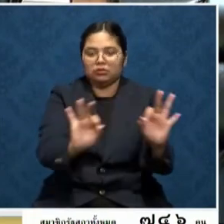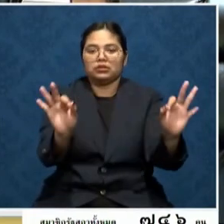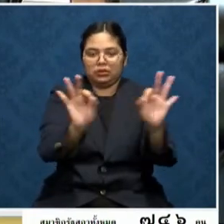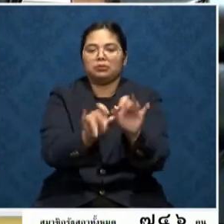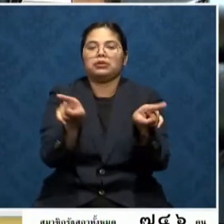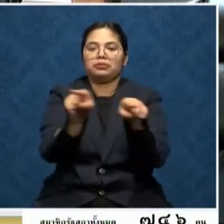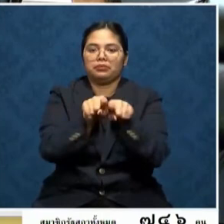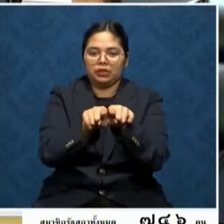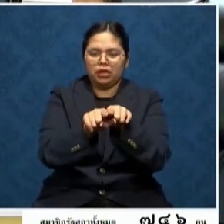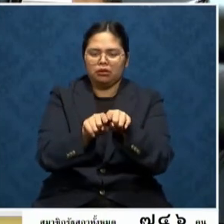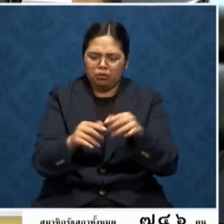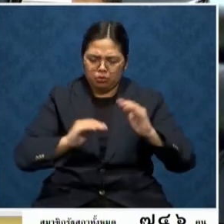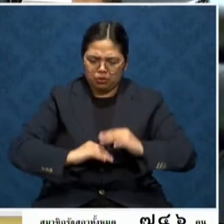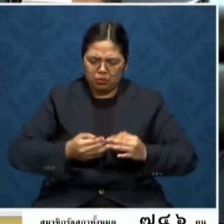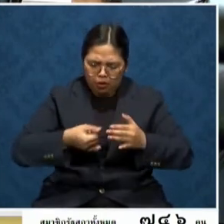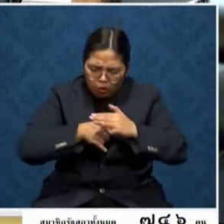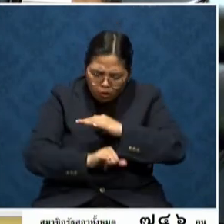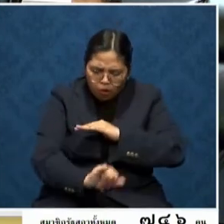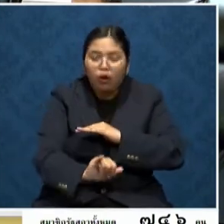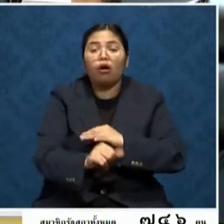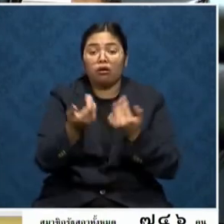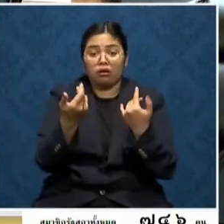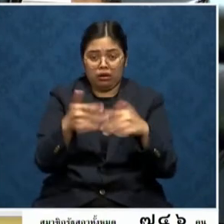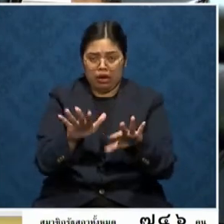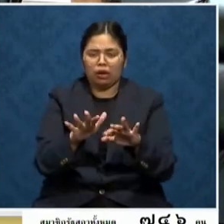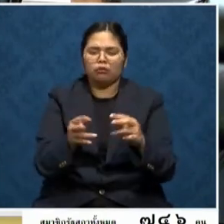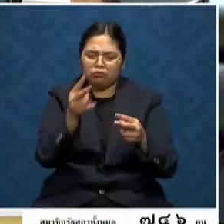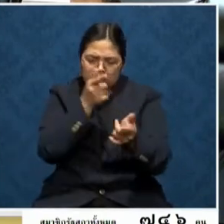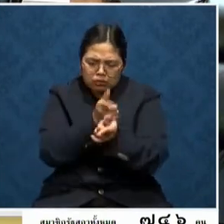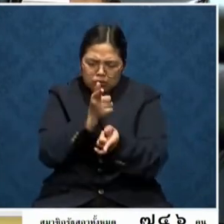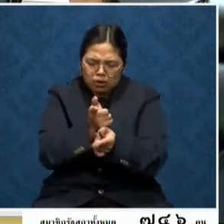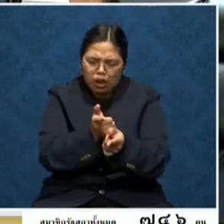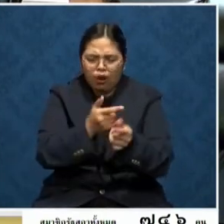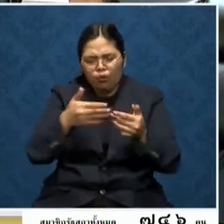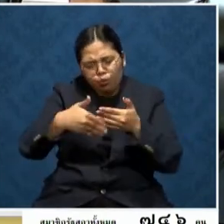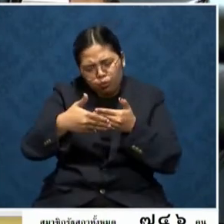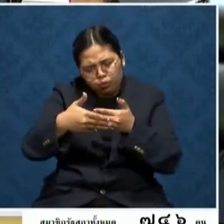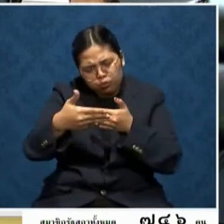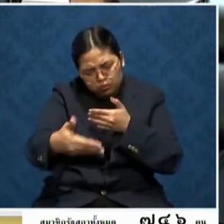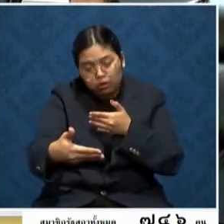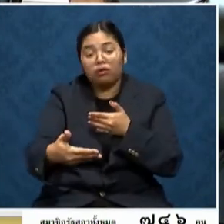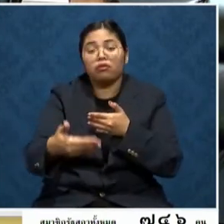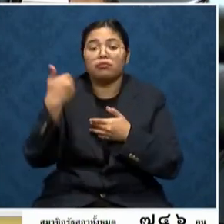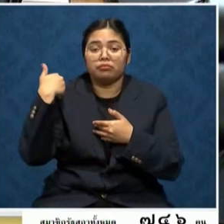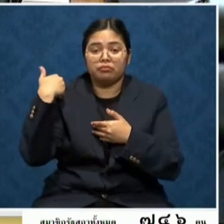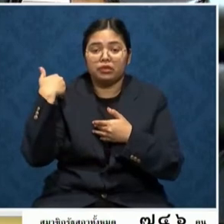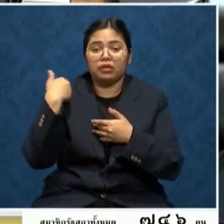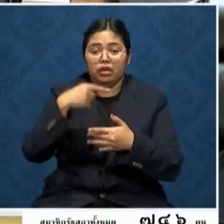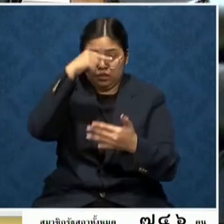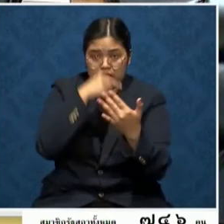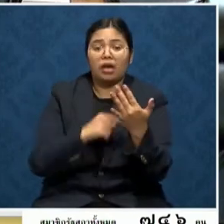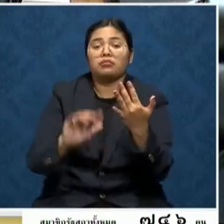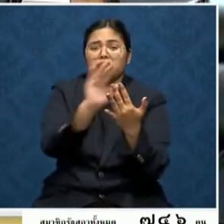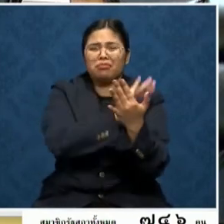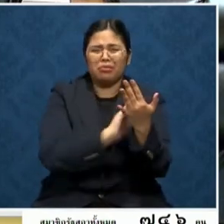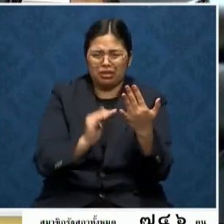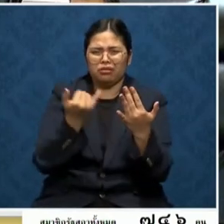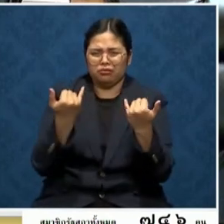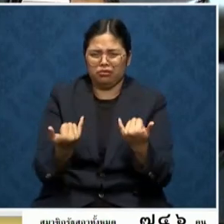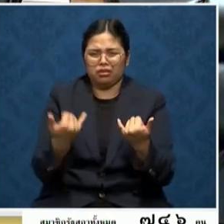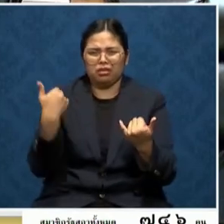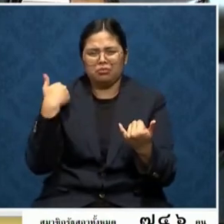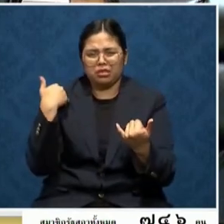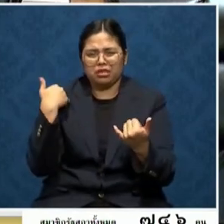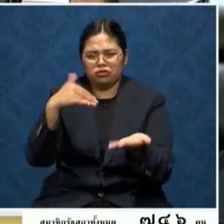เมื่อคลอดแล้วนะคะก็มีความจำเป็นที่จะต้องเลี้ยงดูลูกต่อไปอีกประเทศเรานะคะยังขาดแคลนในเรื่องของ